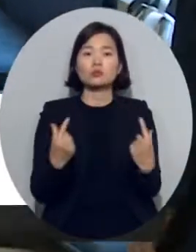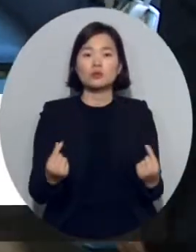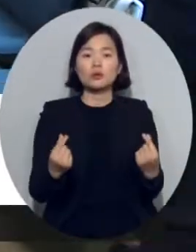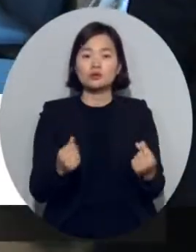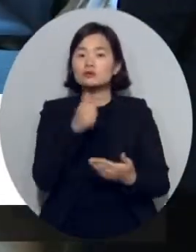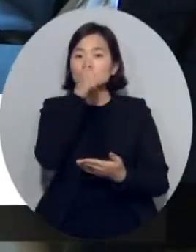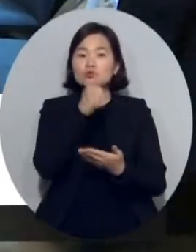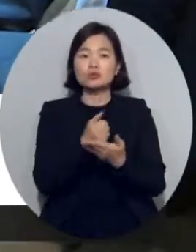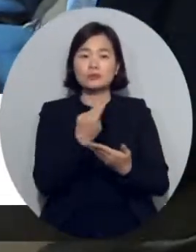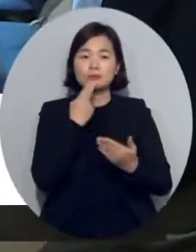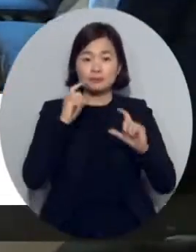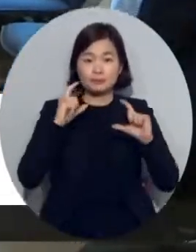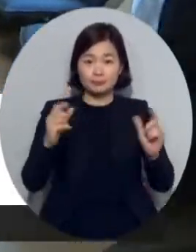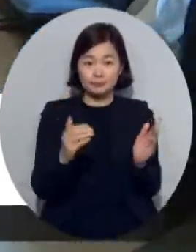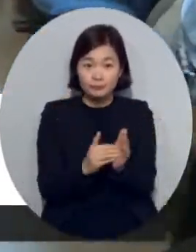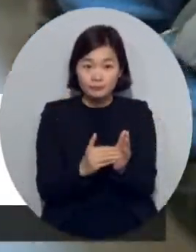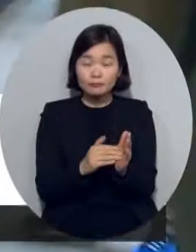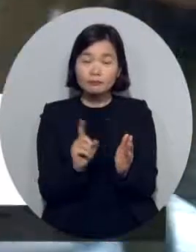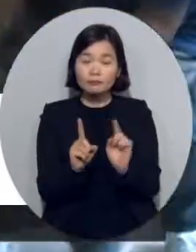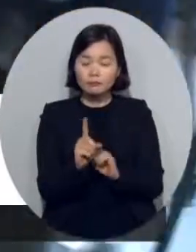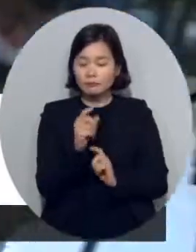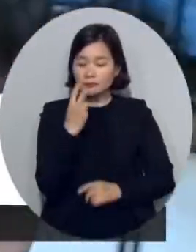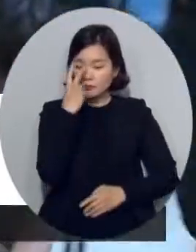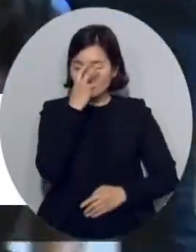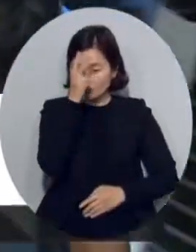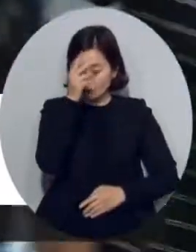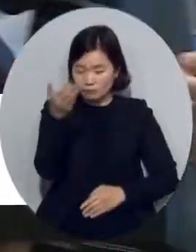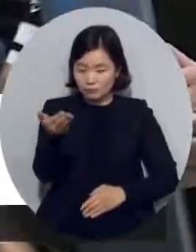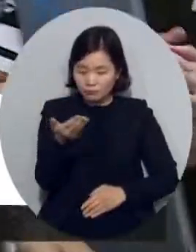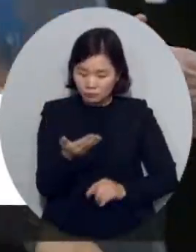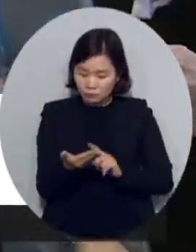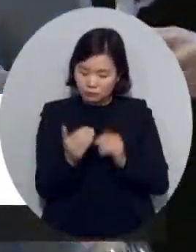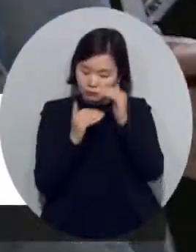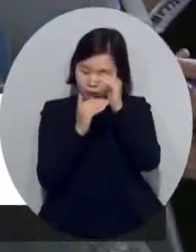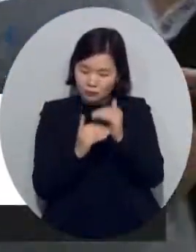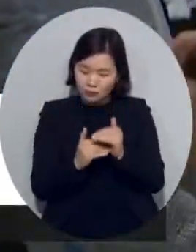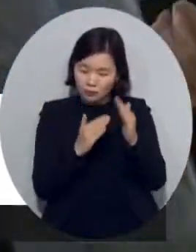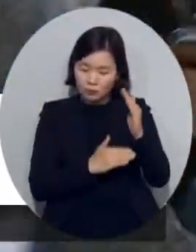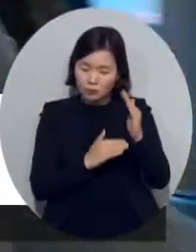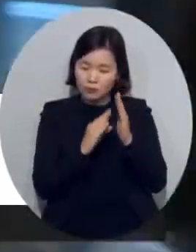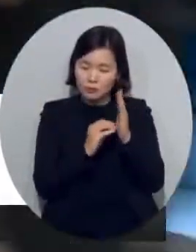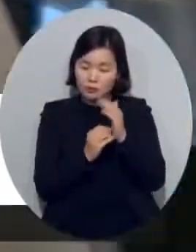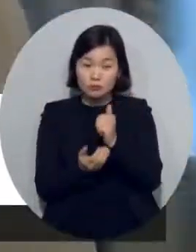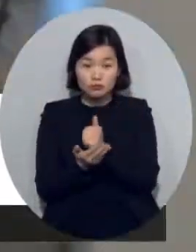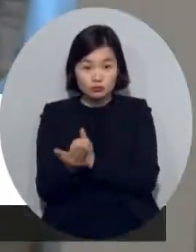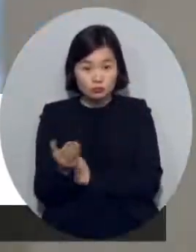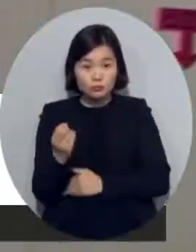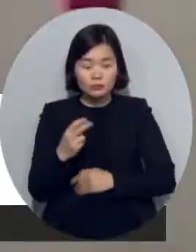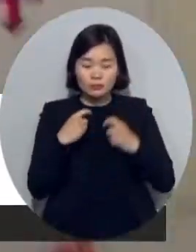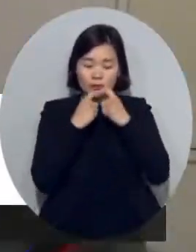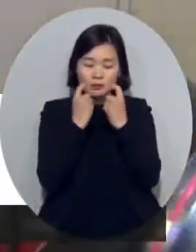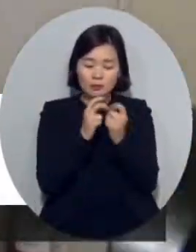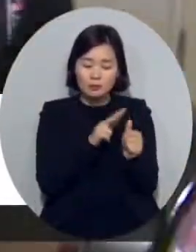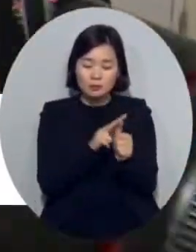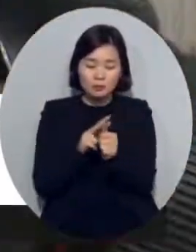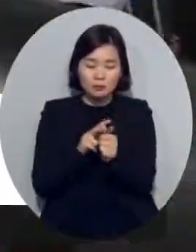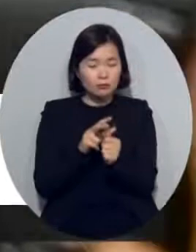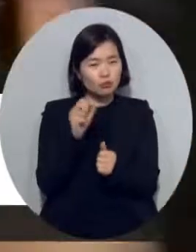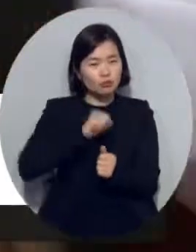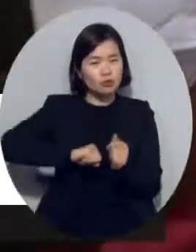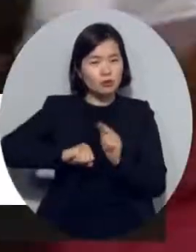선고했습니다 재판부는 검찰이 제출한 증거 만으로 공무상 비밀을 누설 했거나 개인정보보호법 을